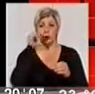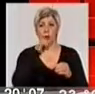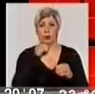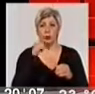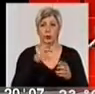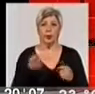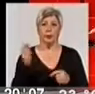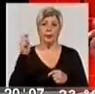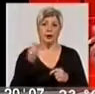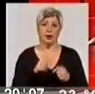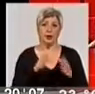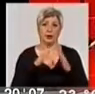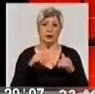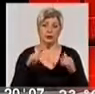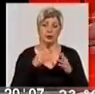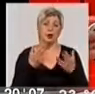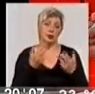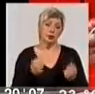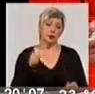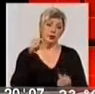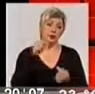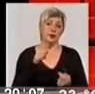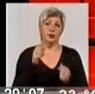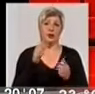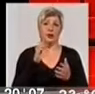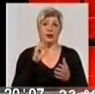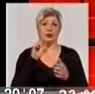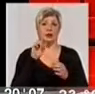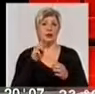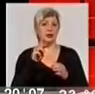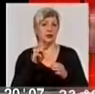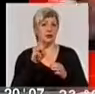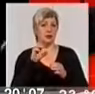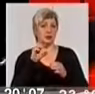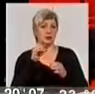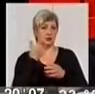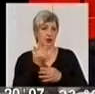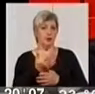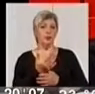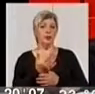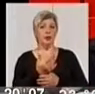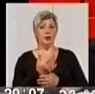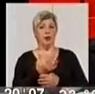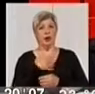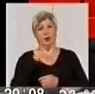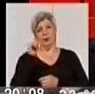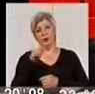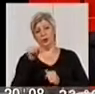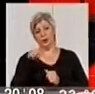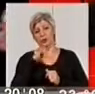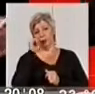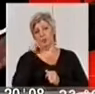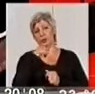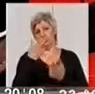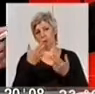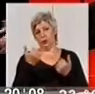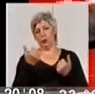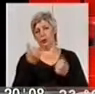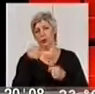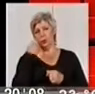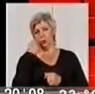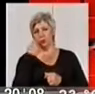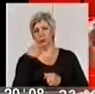табір, відповідає стандартам, але, таке. А приїхали цього року, з'явилося щось новеньке,